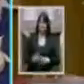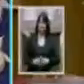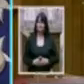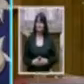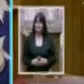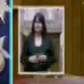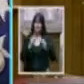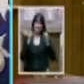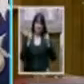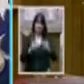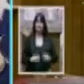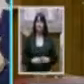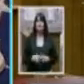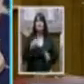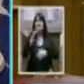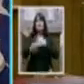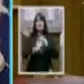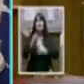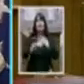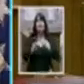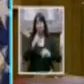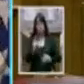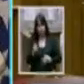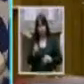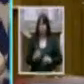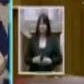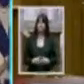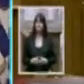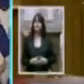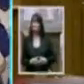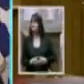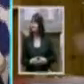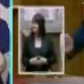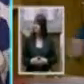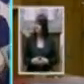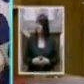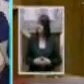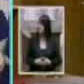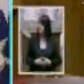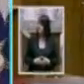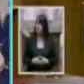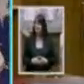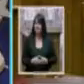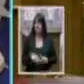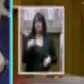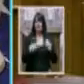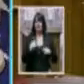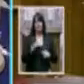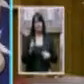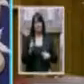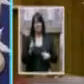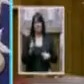Μια συμβουλή, κύριε Παπαδρέου, να τον ακούτε το σύμβουλό σας. Δικαίως διαμαρτύρεται, δεν το έχετε φερθεί